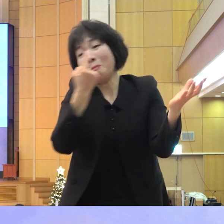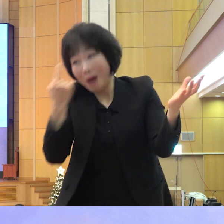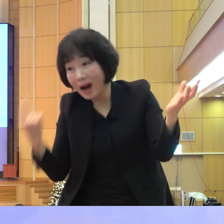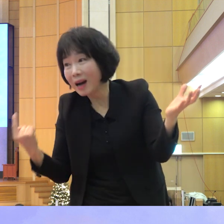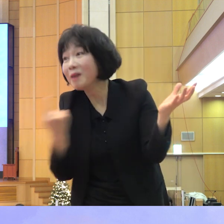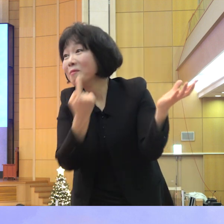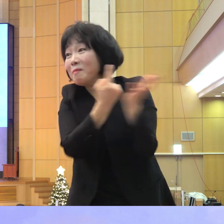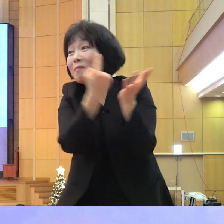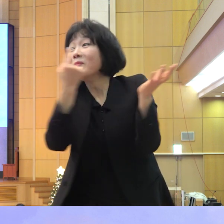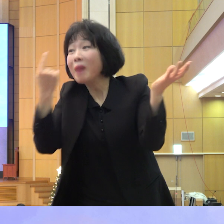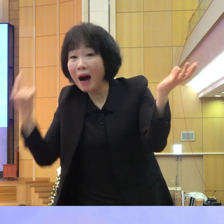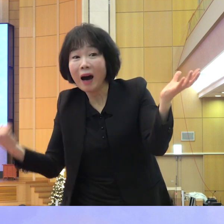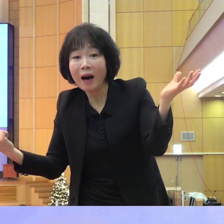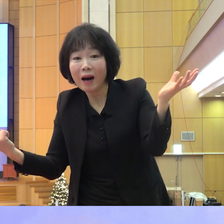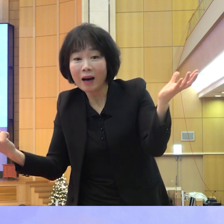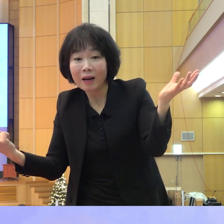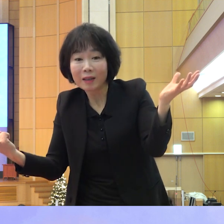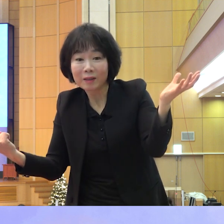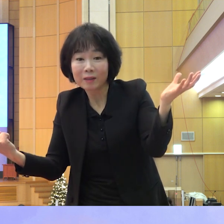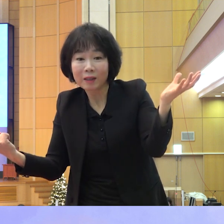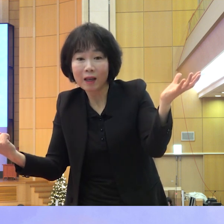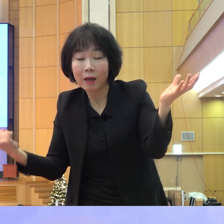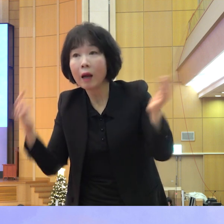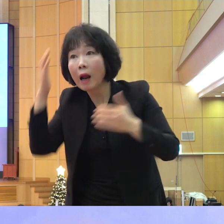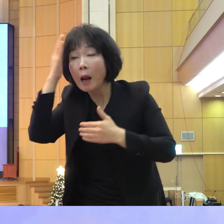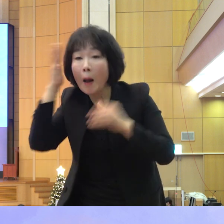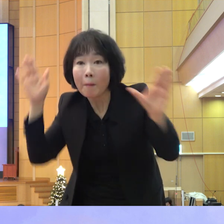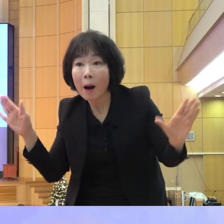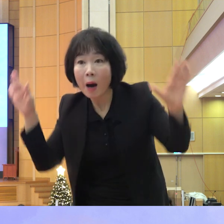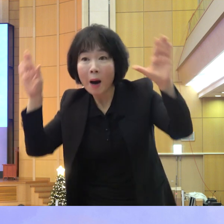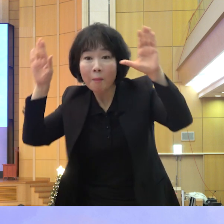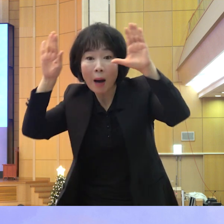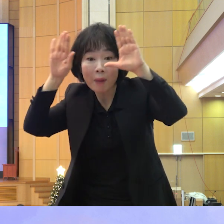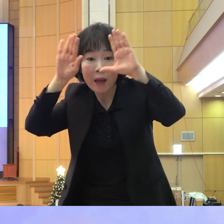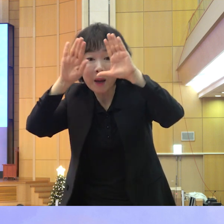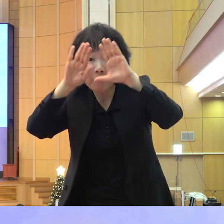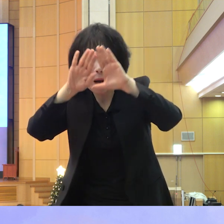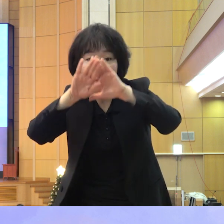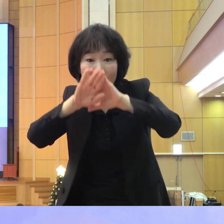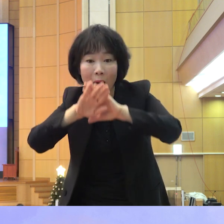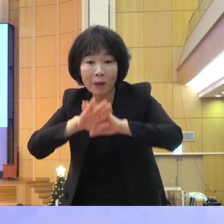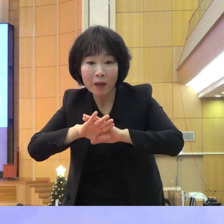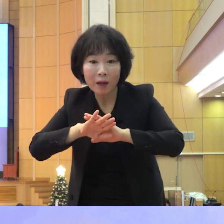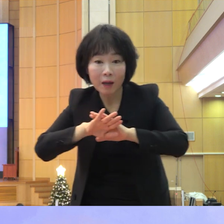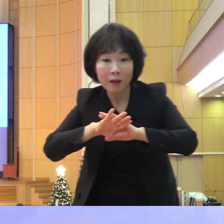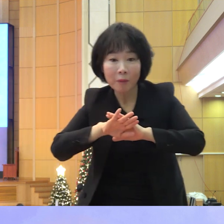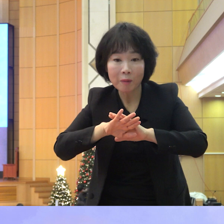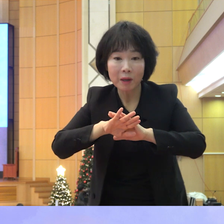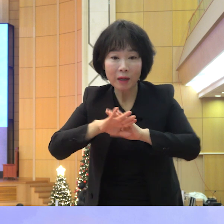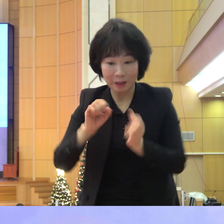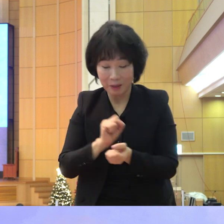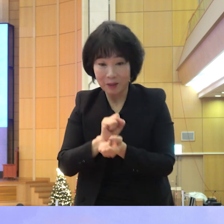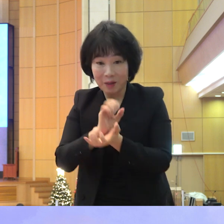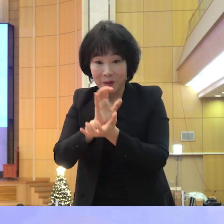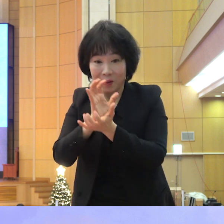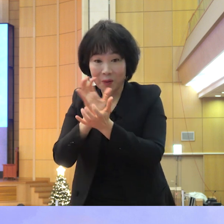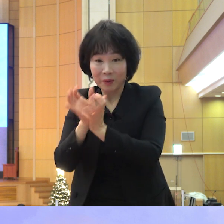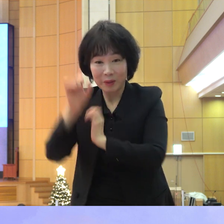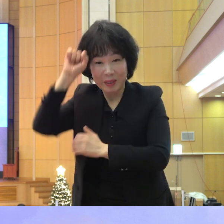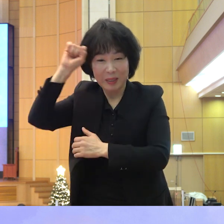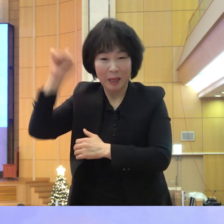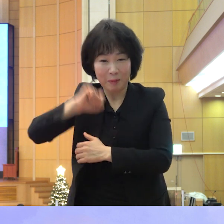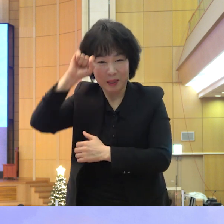다 식물형은 사람이든 짐승이든 다 잠자잖아요. 근데 다 밤에 잠자고 있다가 아침에 제일